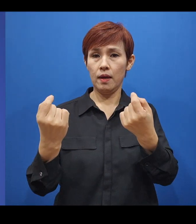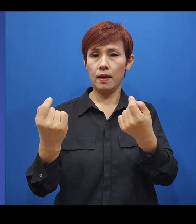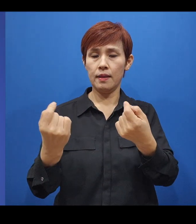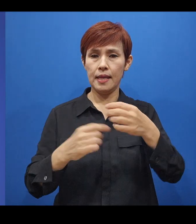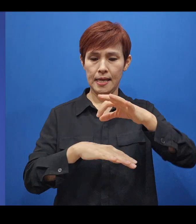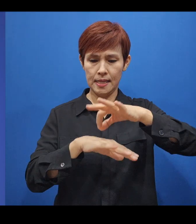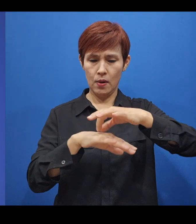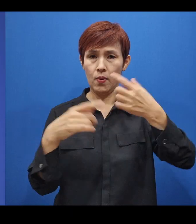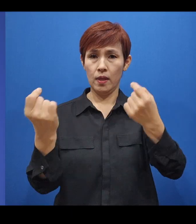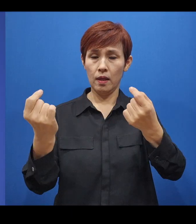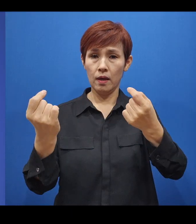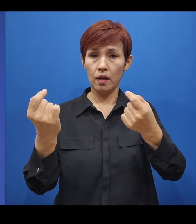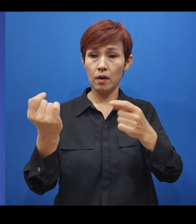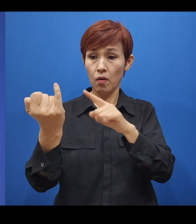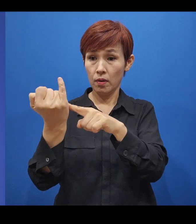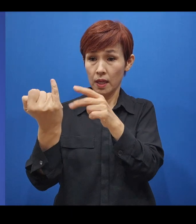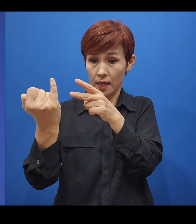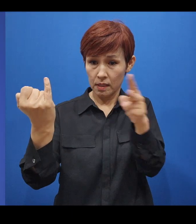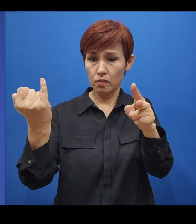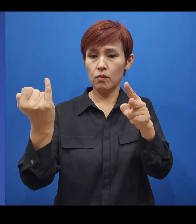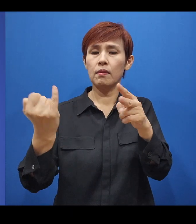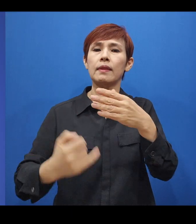살이다, 나다.